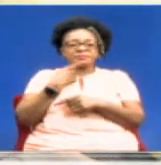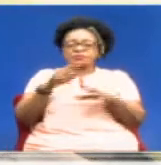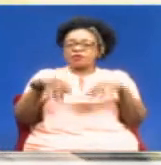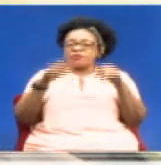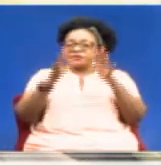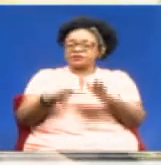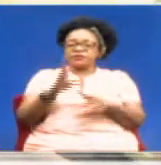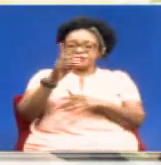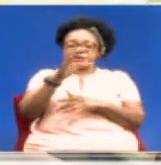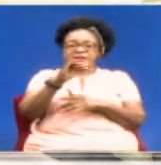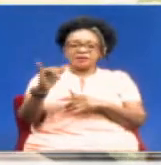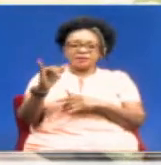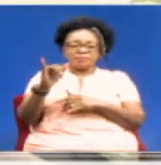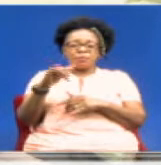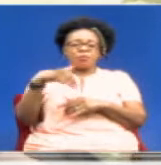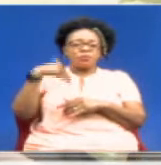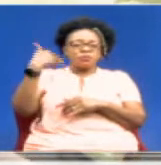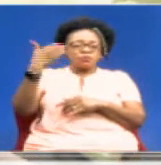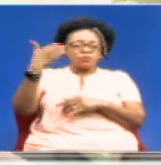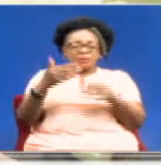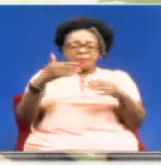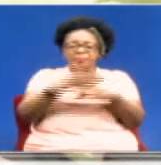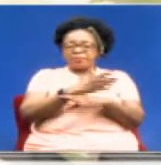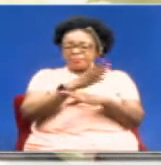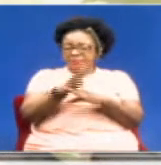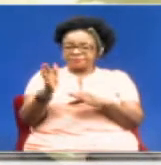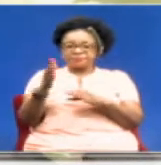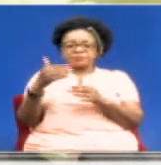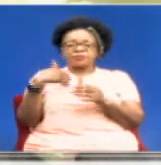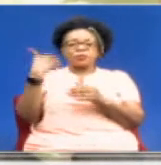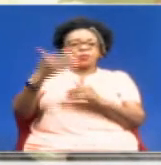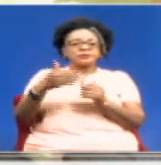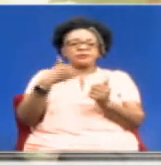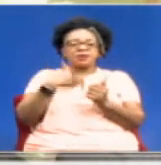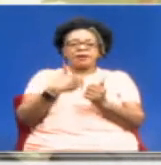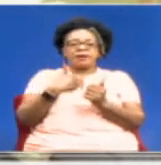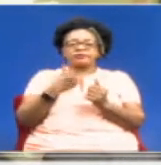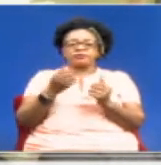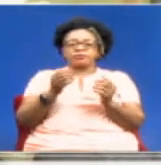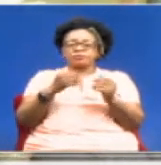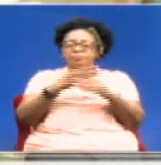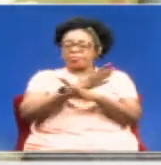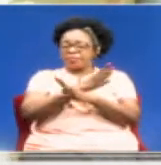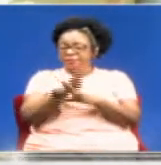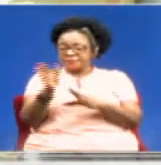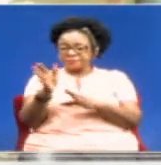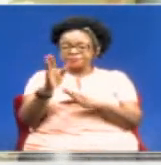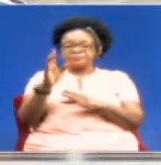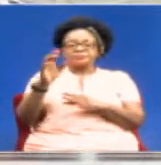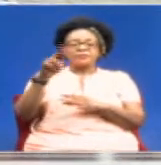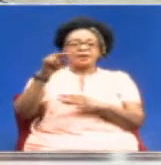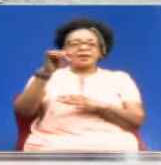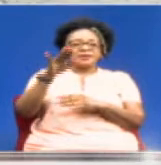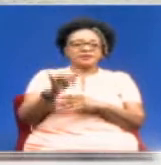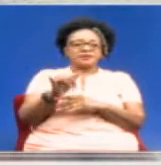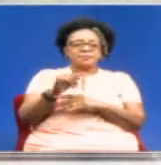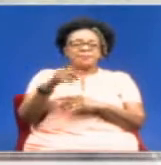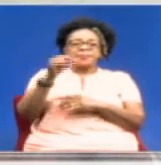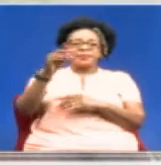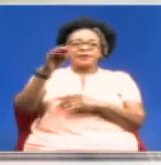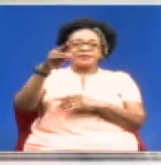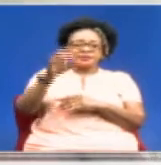DCI wamekuwa na njama ya kumuondolea lawama na kumuepusha na mtego kigunzu. Teresia